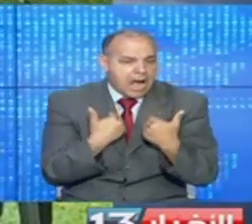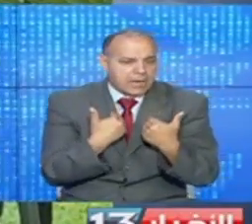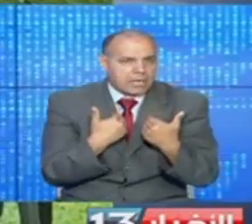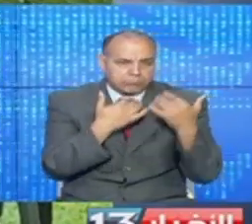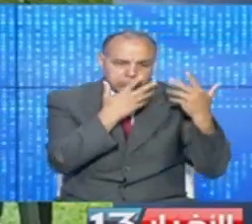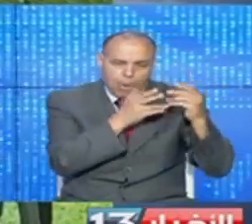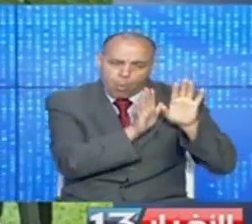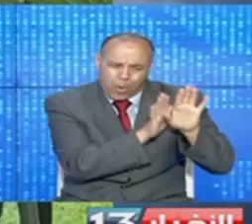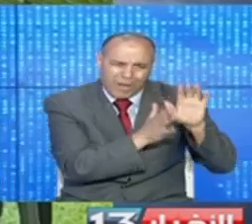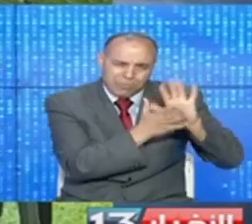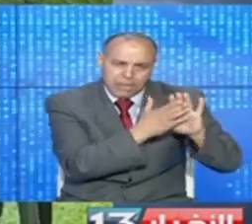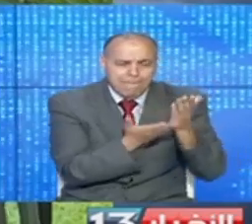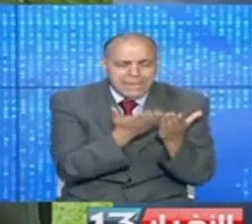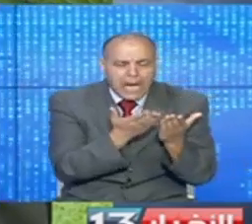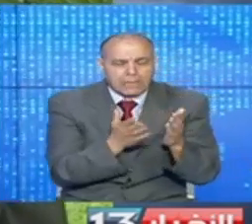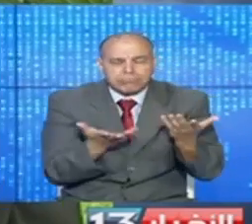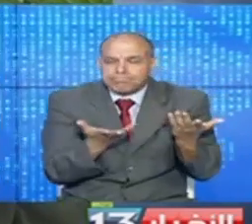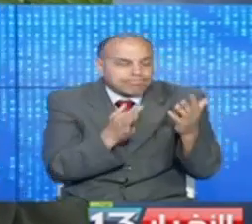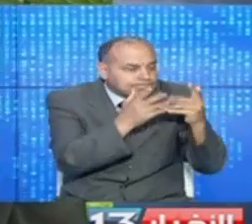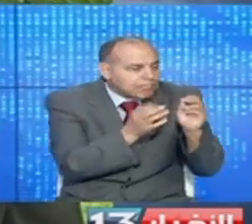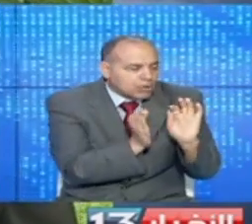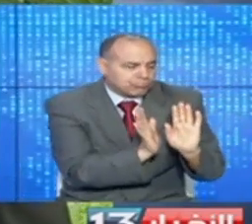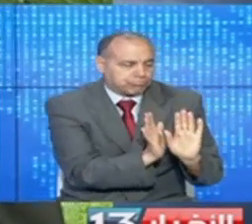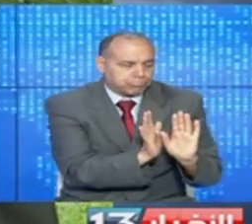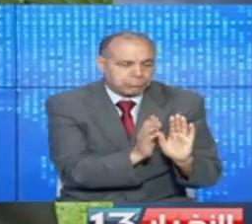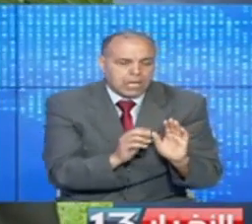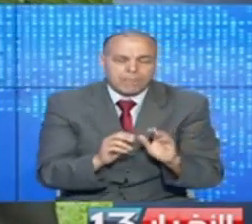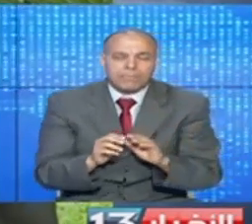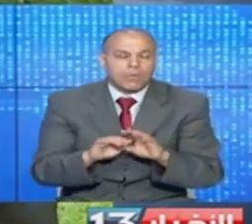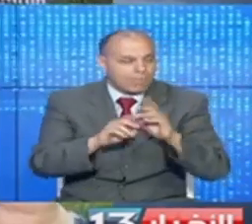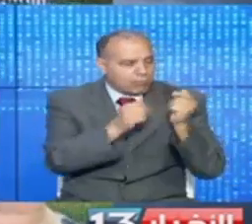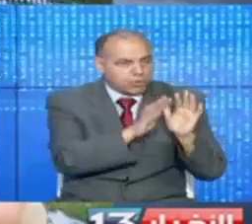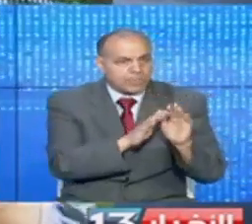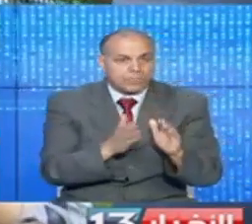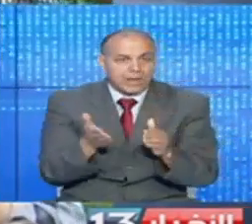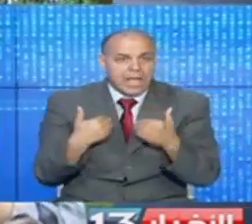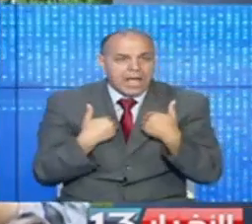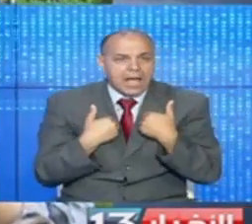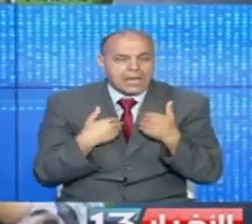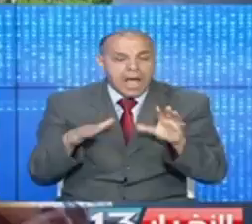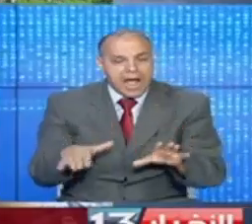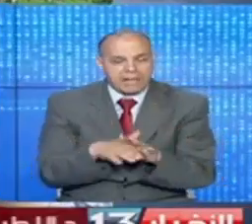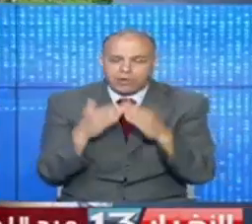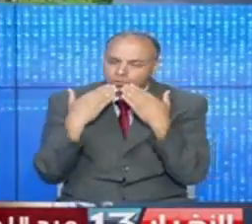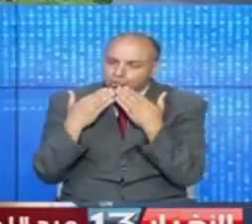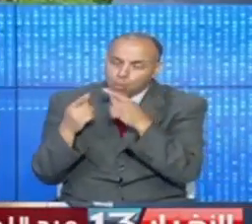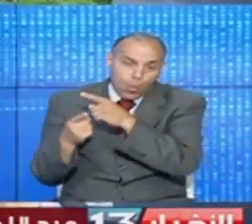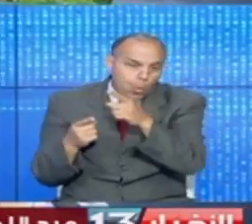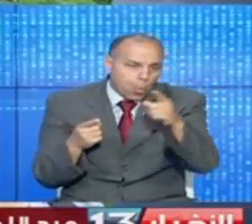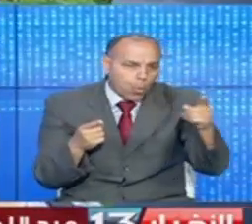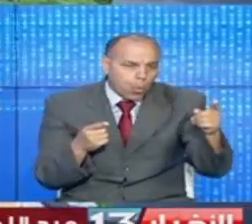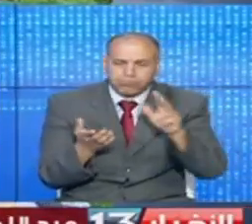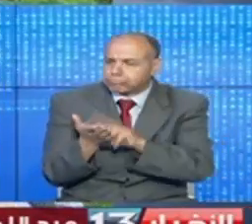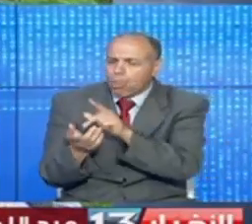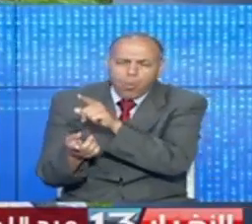عملناش الاحتساب متاحة لأنها لا تقدر وما عندناش طريقة لتقييمها من ناحية المالية. هو احتفال الشكر للاعتراف